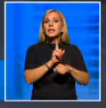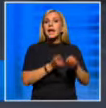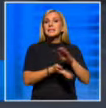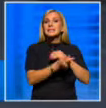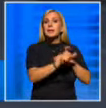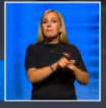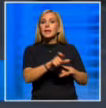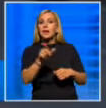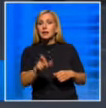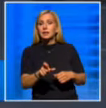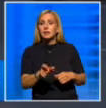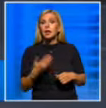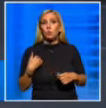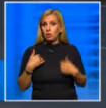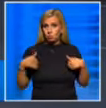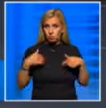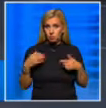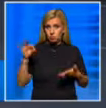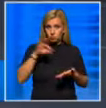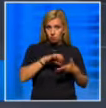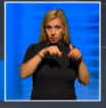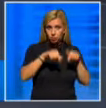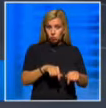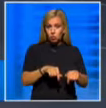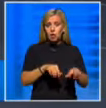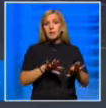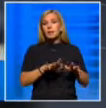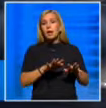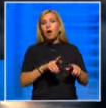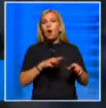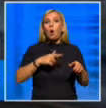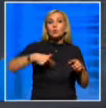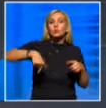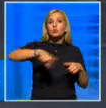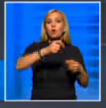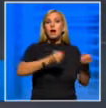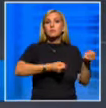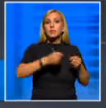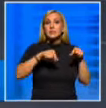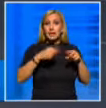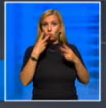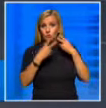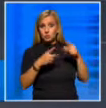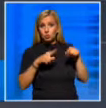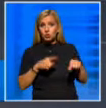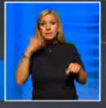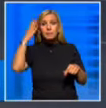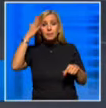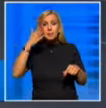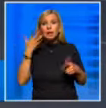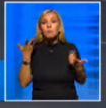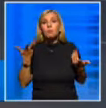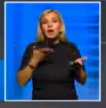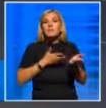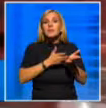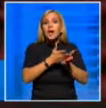мигранти. Когато ние дойдохме тук, те бяха около автомобила. В момента го виждате, можете да си представите по какъв